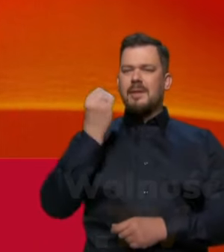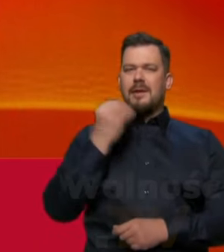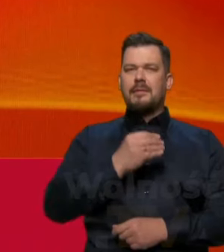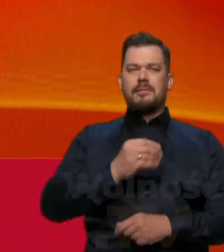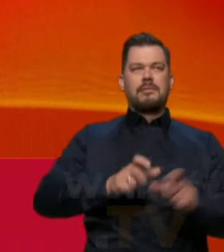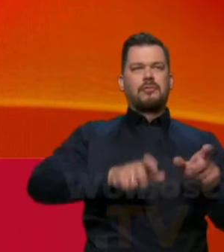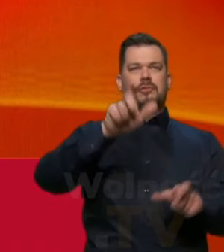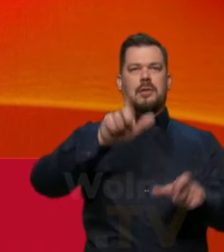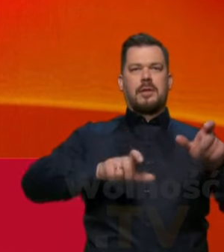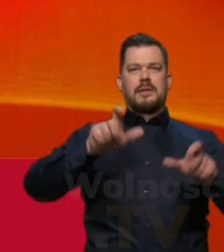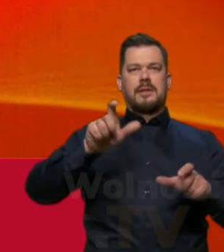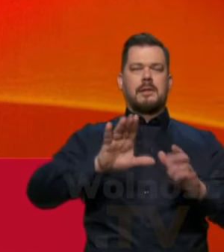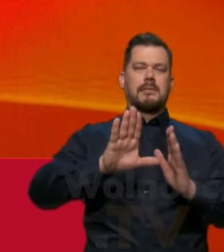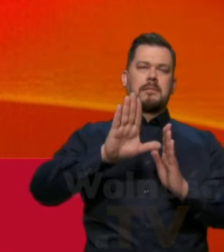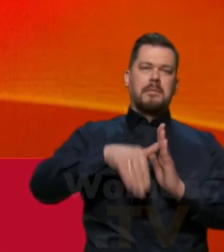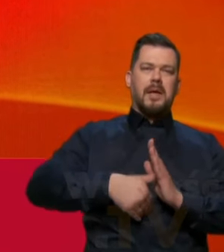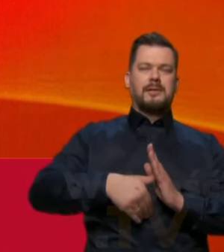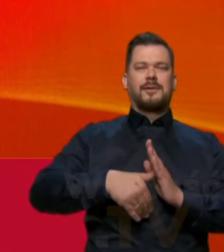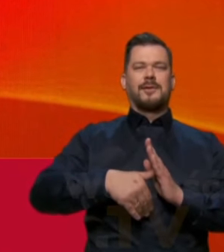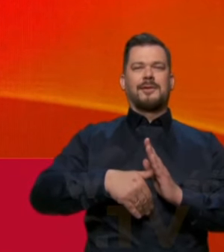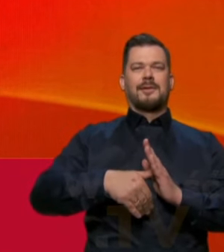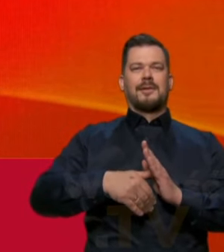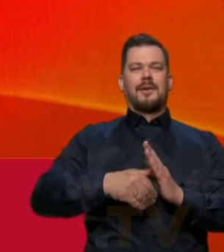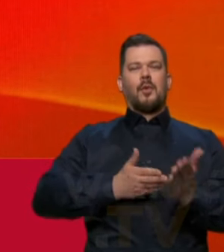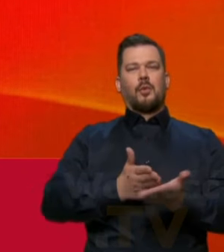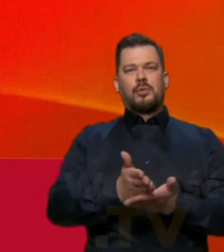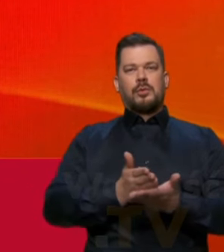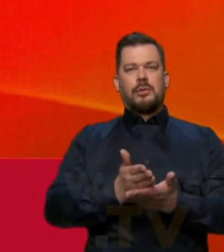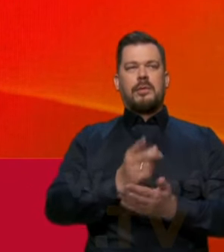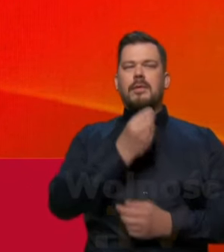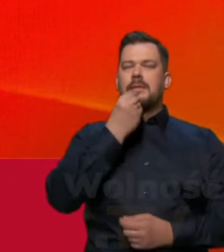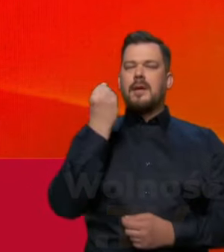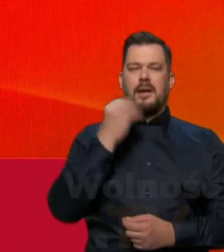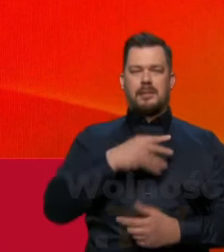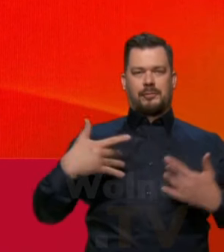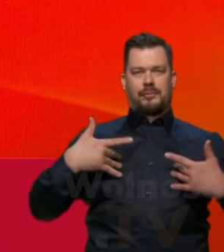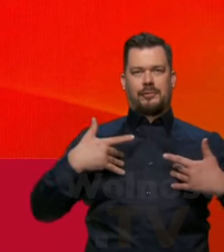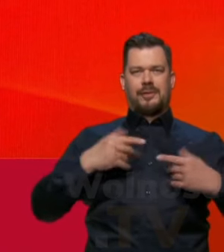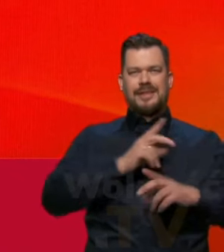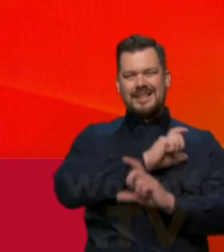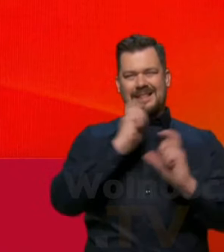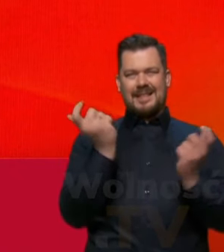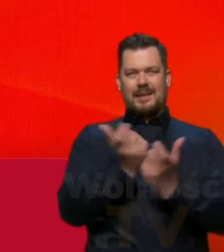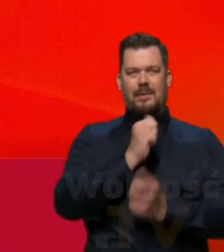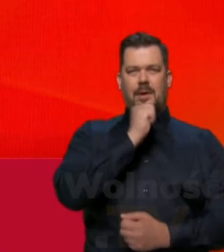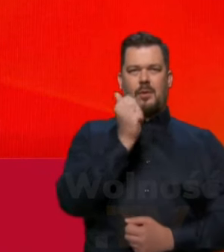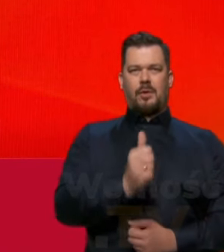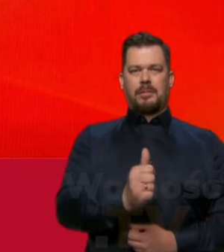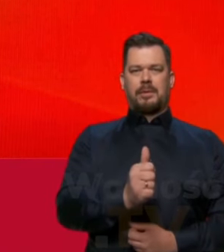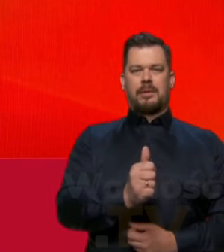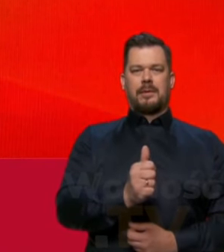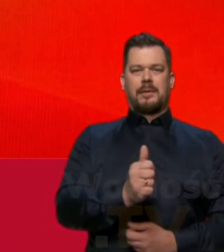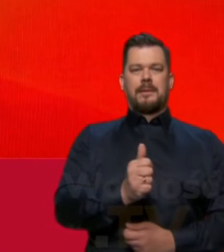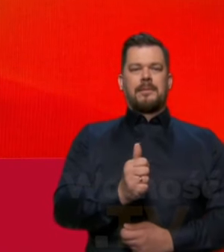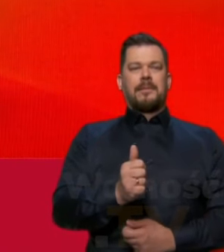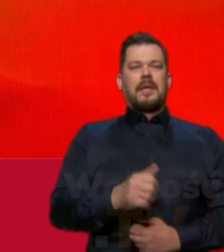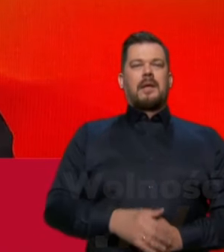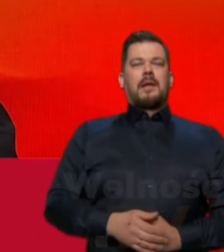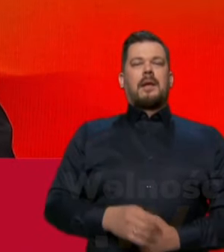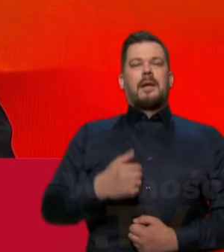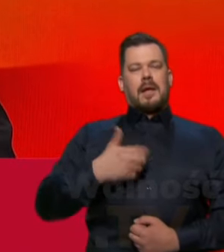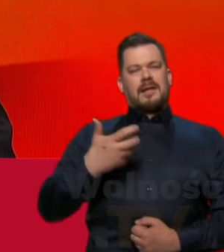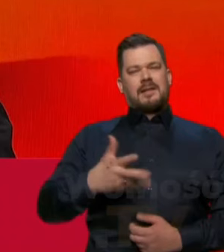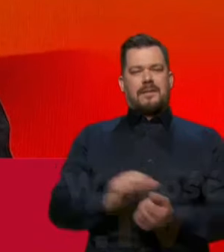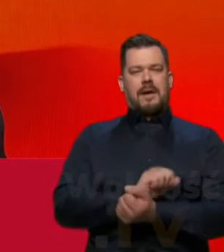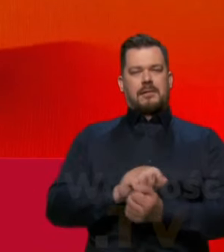dzielnica mieszkaniowo-usługowa, w której będzie się najlepiej żyło z wszystkich stolic w Europie, nie tylko Europie Środkowej. I o to